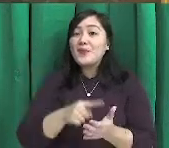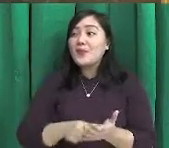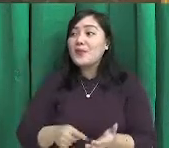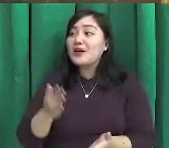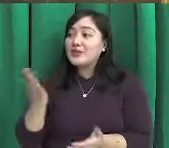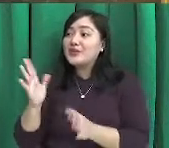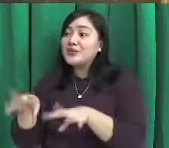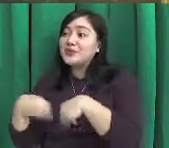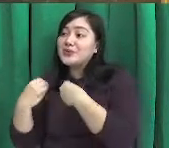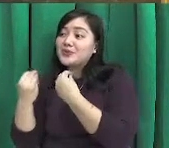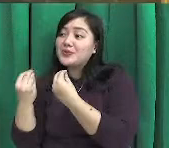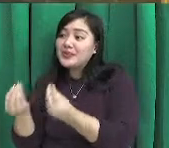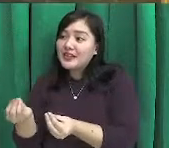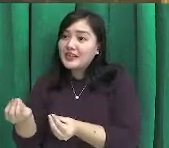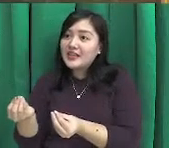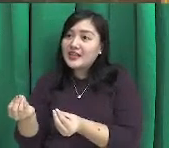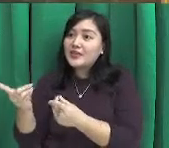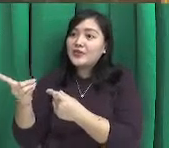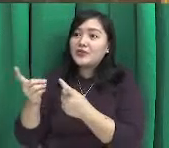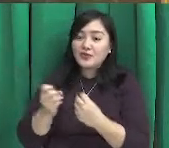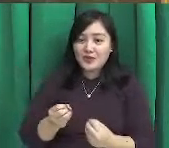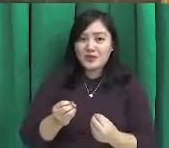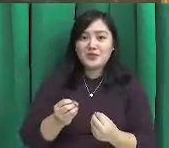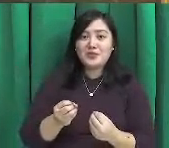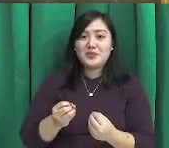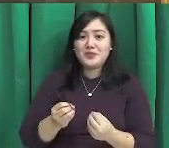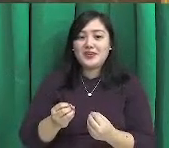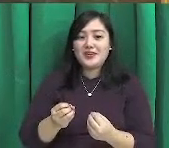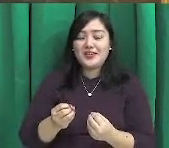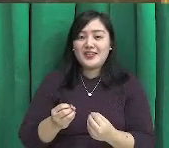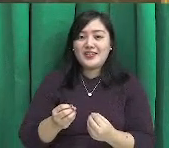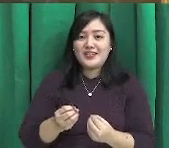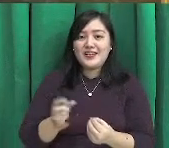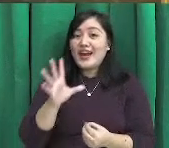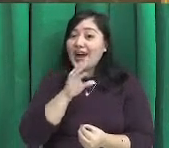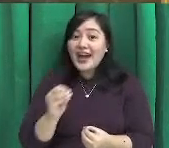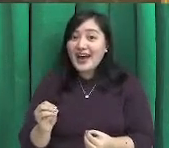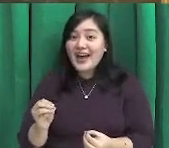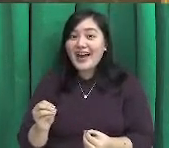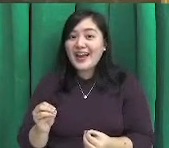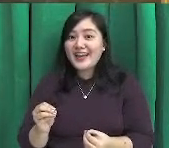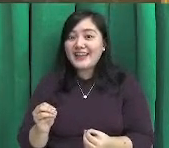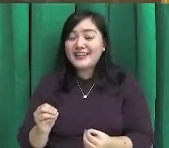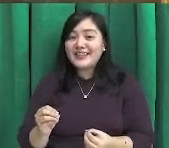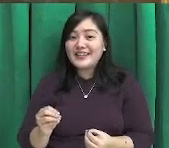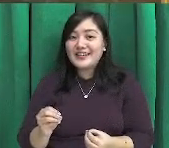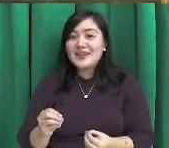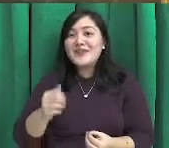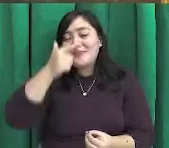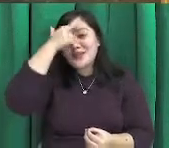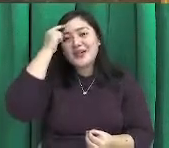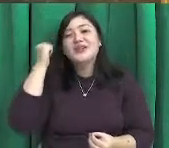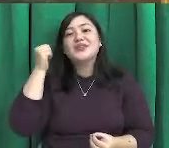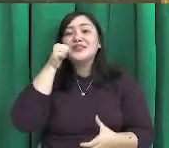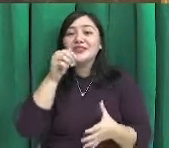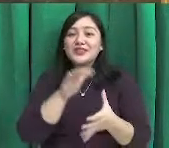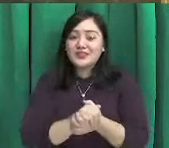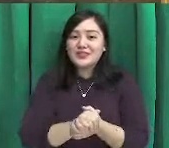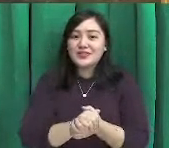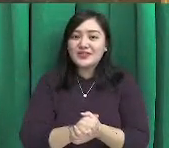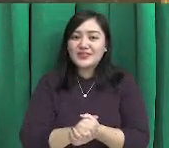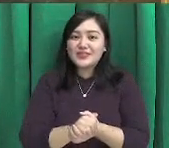kaming sasabihan na helpmate ka lang. At wala kang karapatan sa desisyon ko.